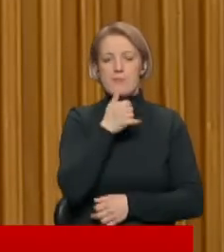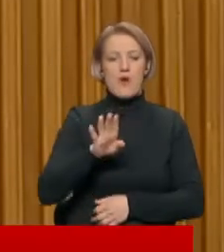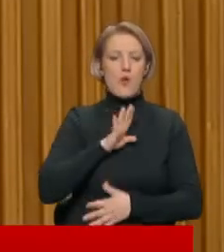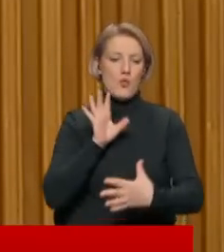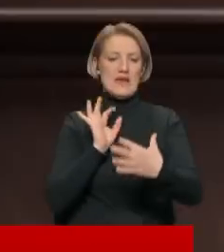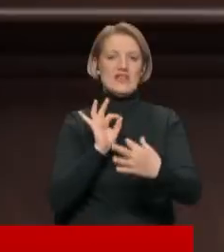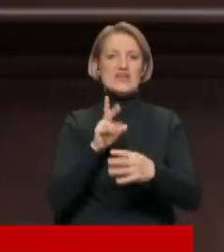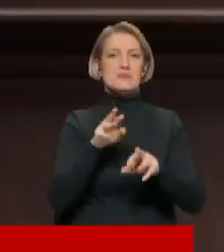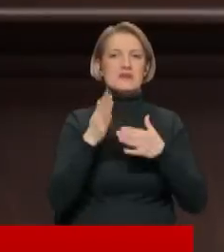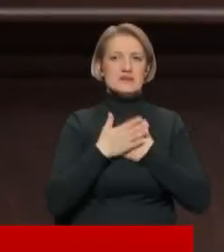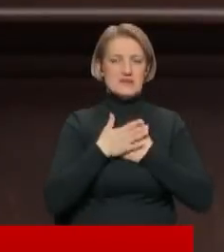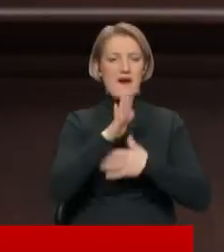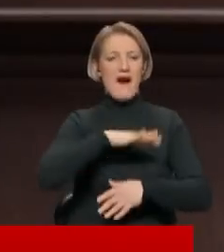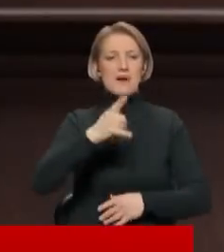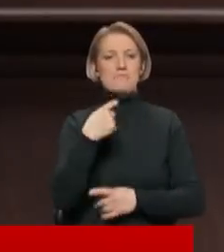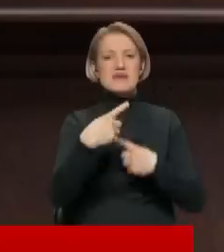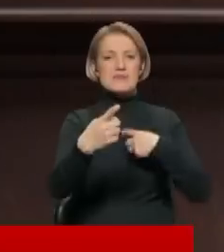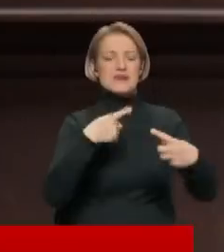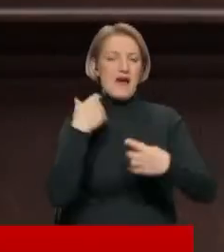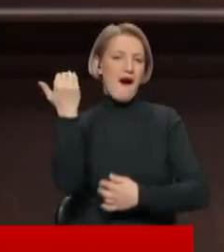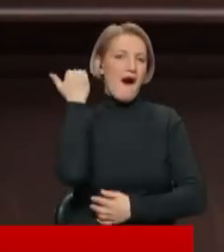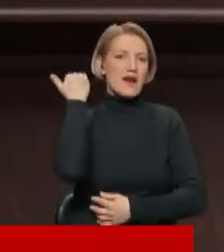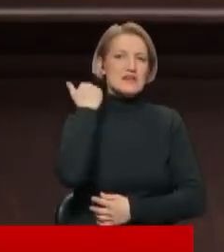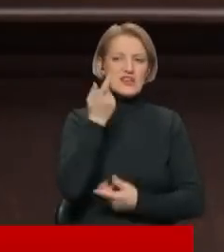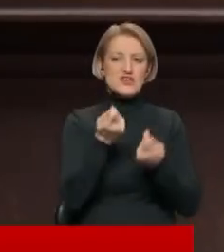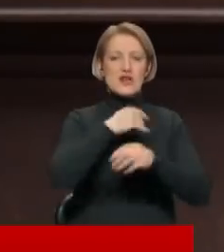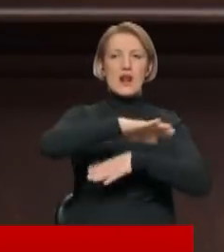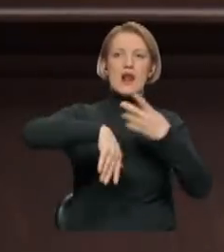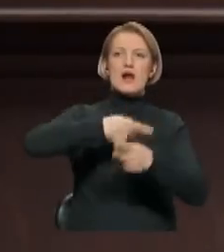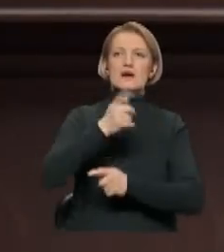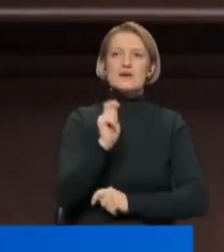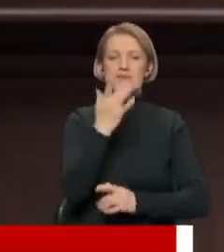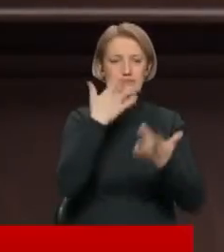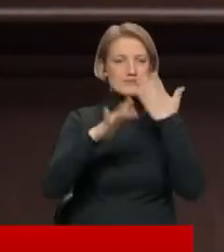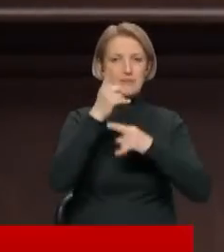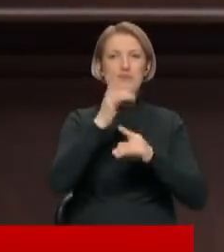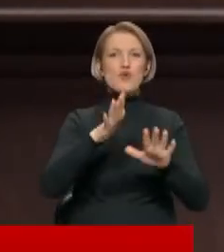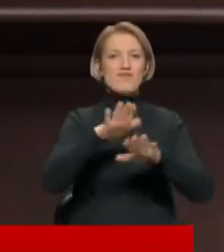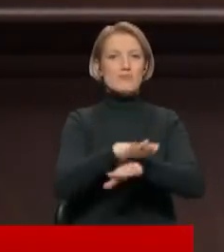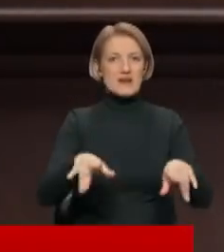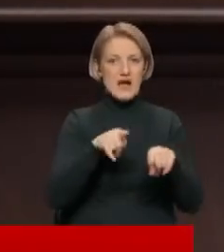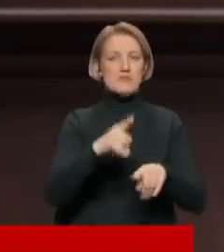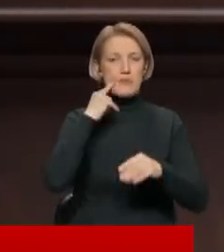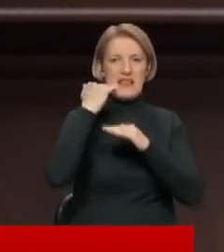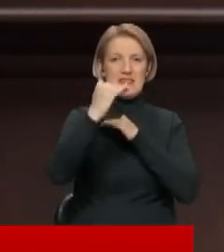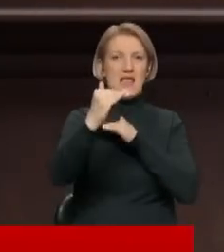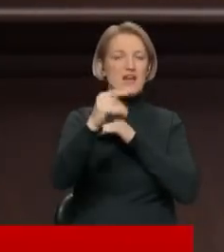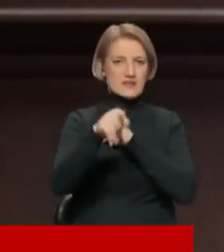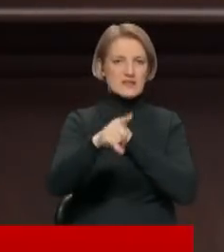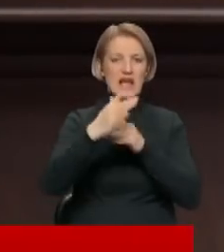oğul ilişkisi gibiyiz herkesin birbirinin arkasından iş çevirdiği bir garip masaya Bu millet